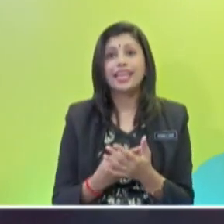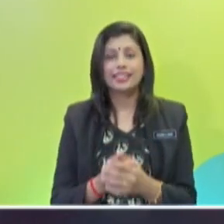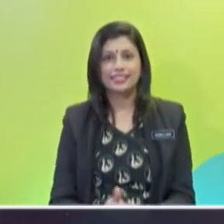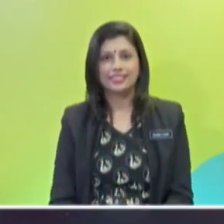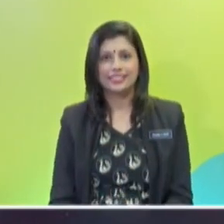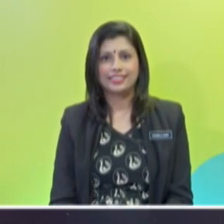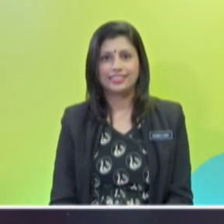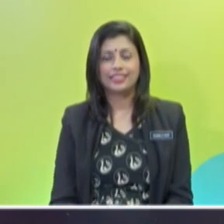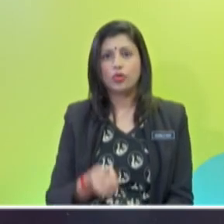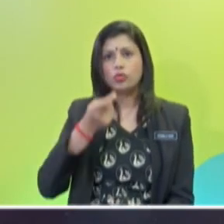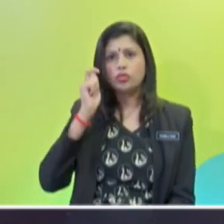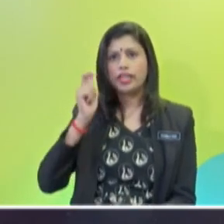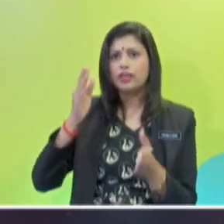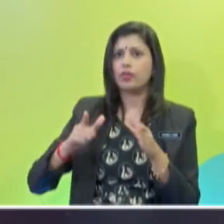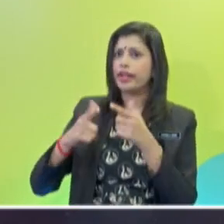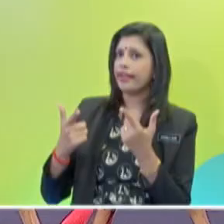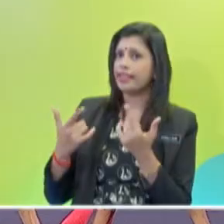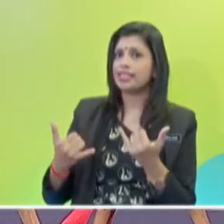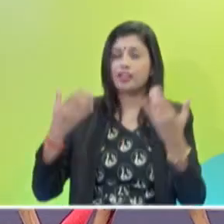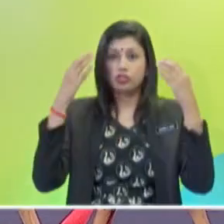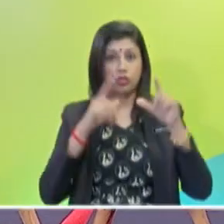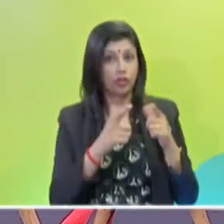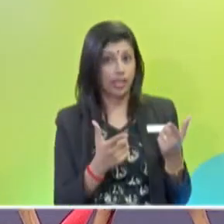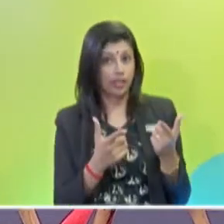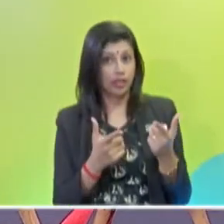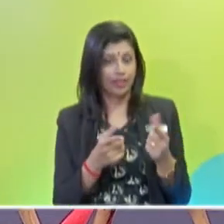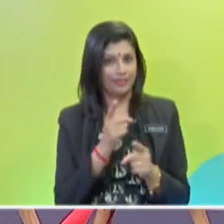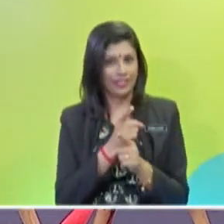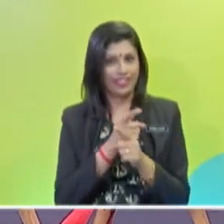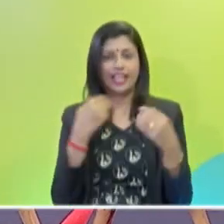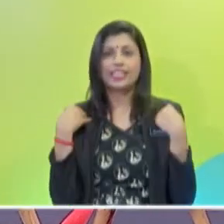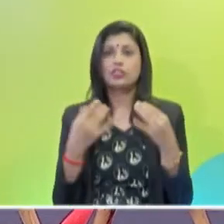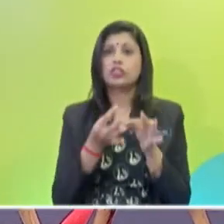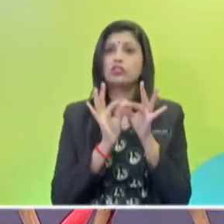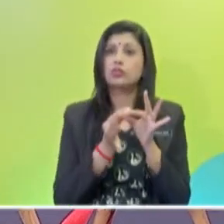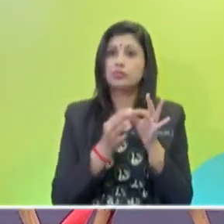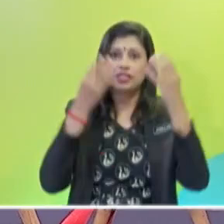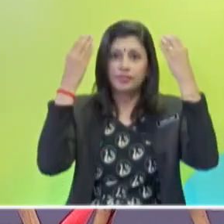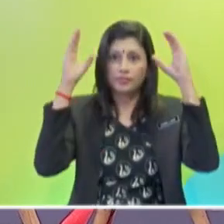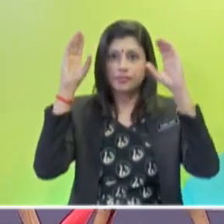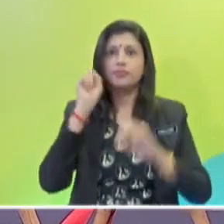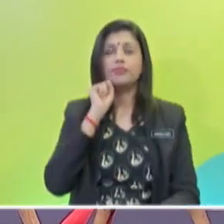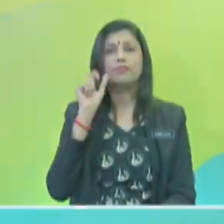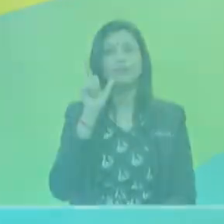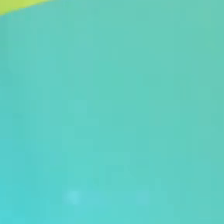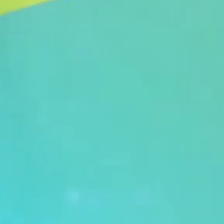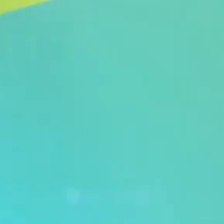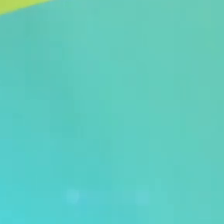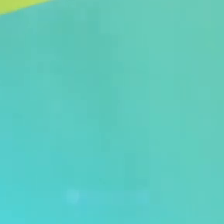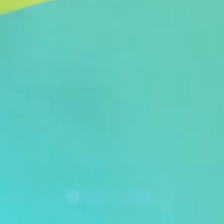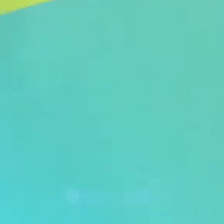kan? Lain. Baik, kita juga bersama dengan jurubahasa isyarat kita, iaitu Cikgu Syamila Naik. Apa khabar,